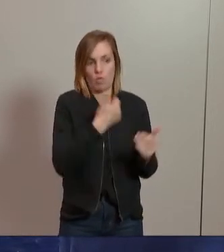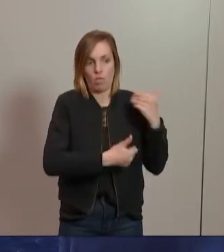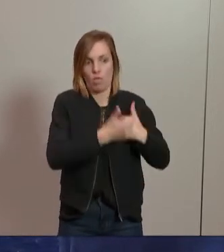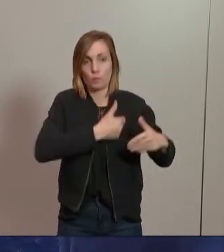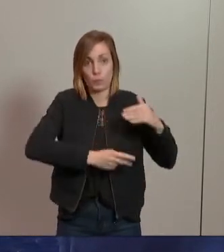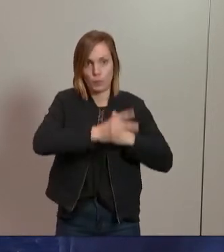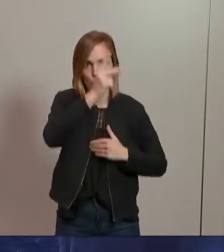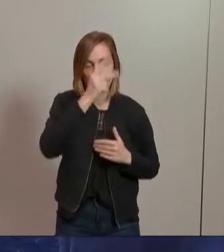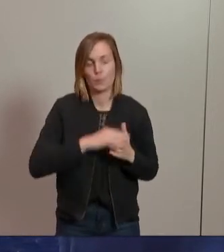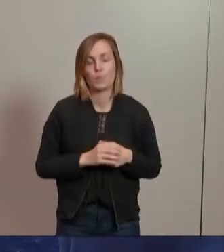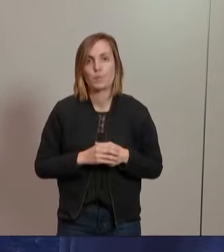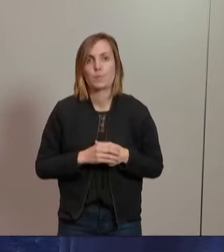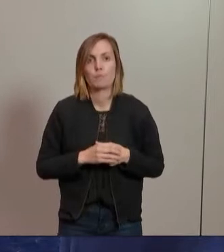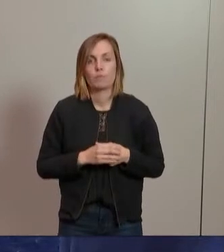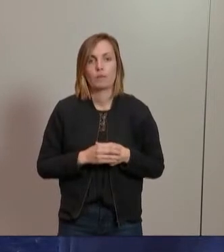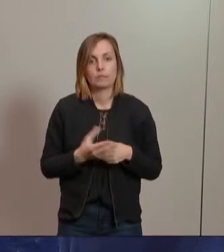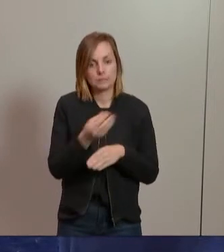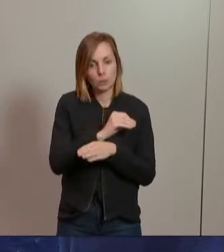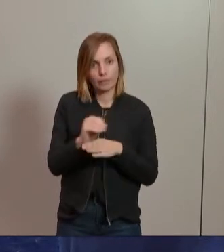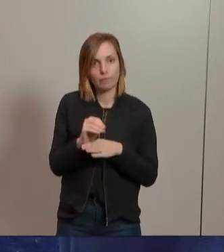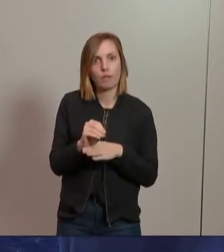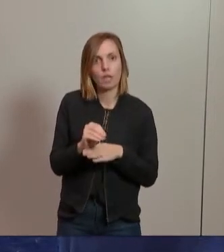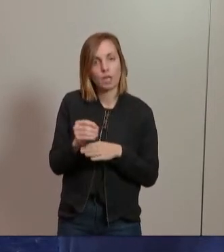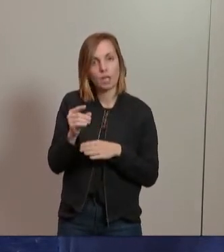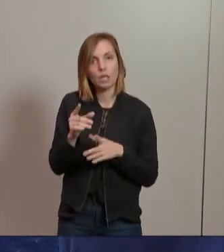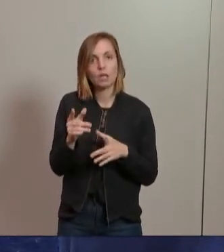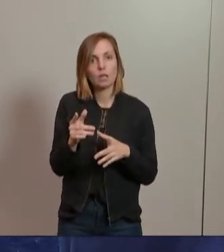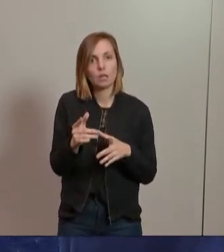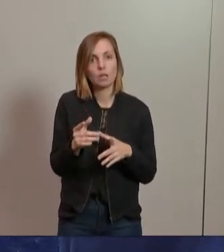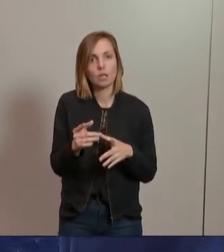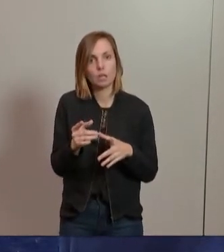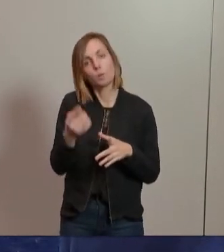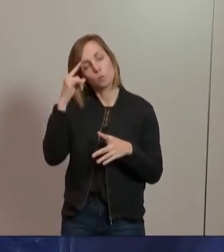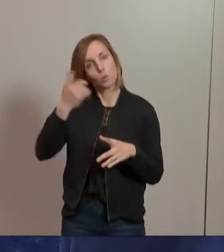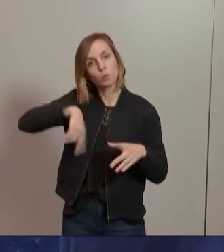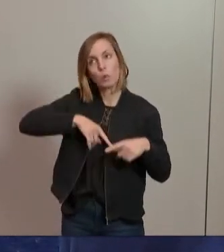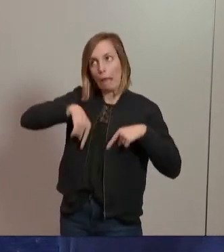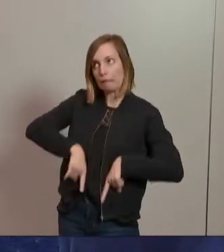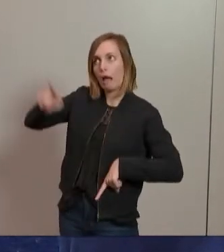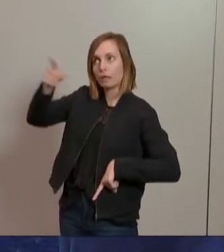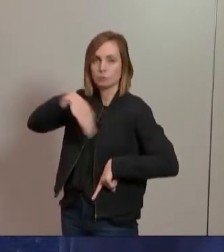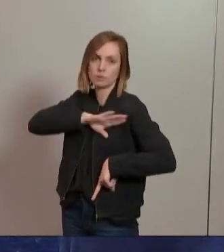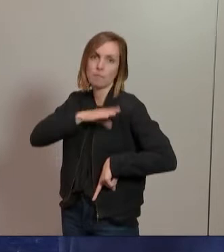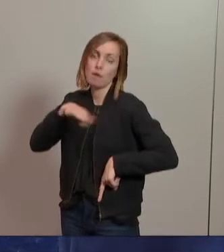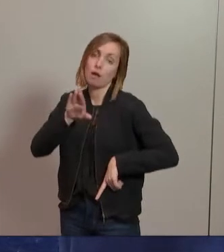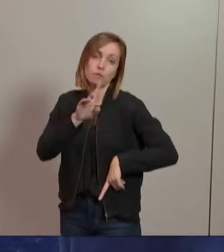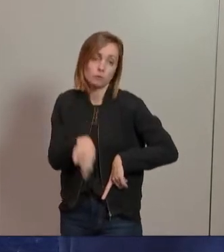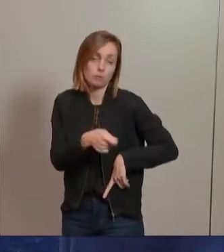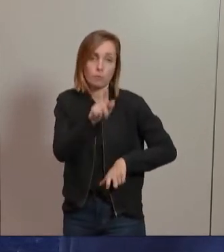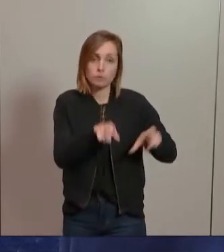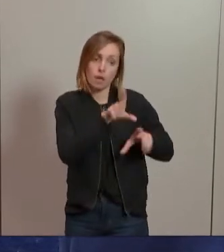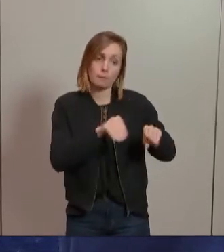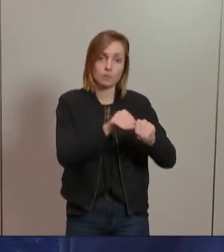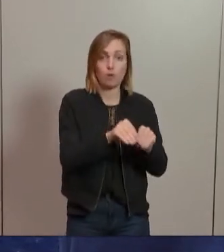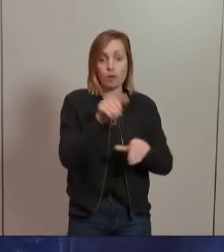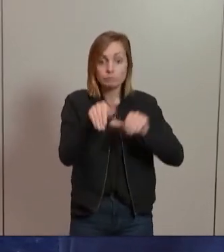croître. Ici, la sécurité est au premier chef une compétence dévolue à l'État. Les habitants se tournent naturellement de plus en plus vers